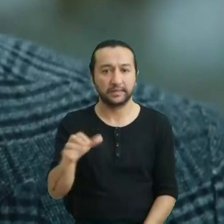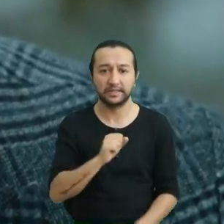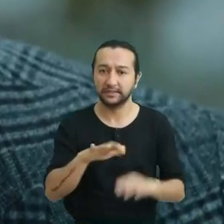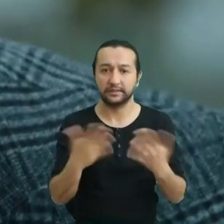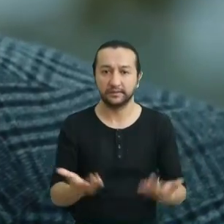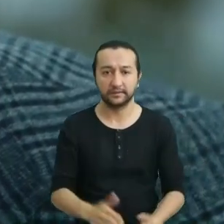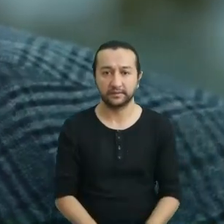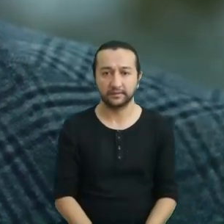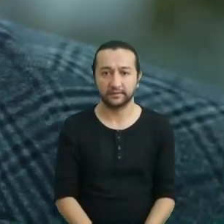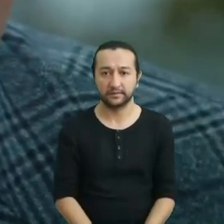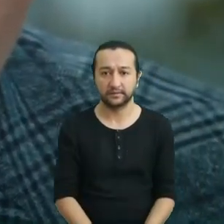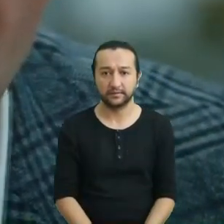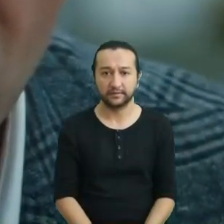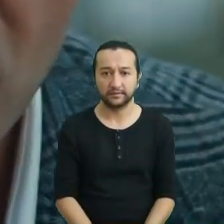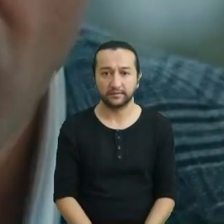ha?